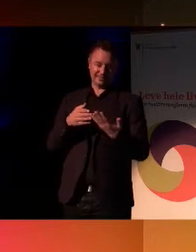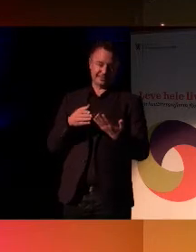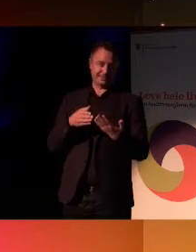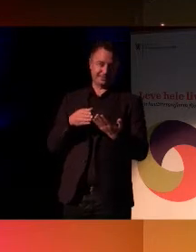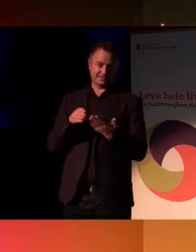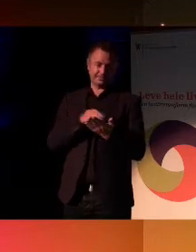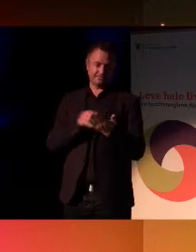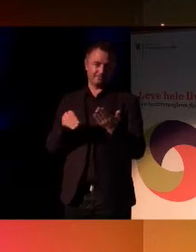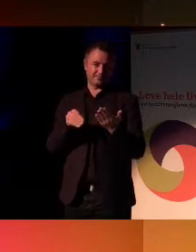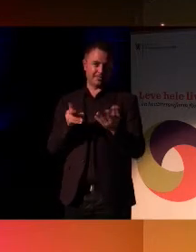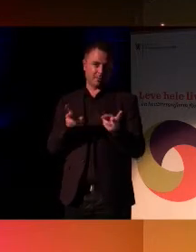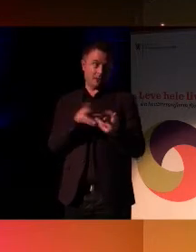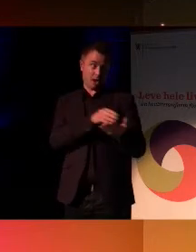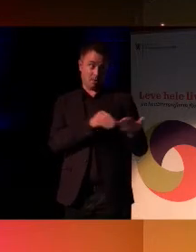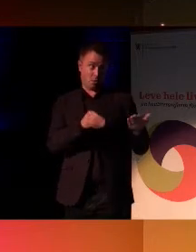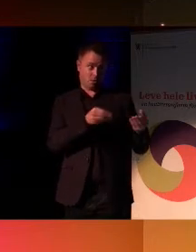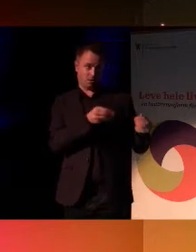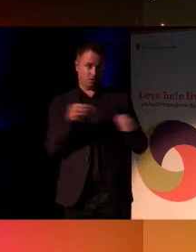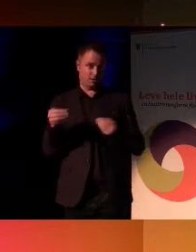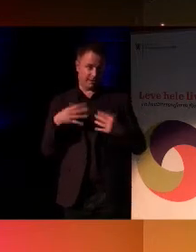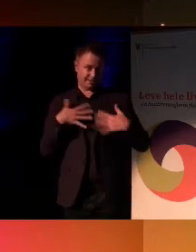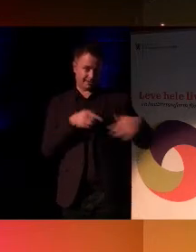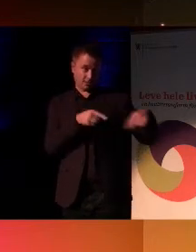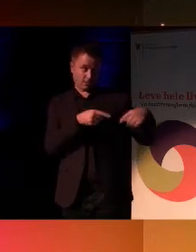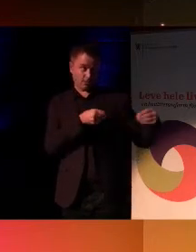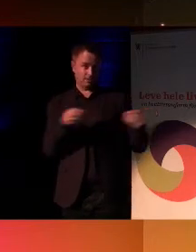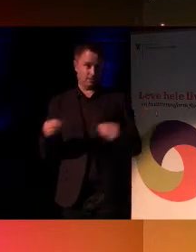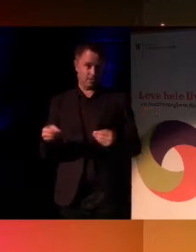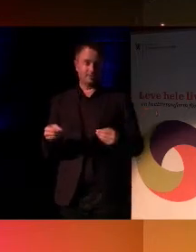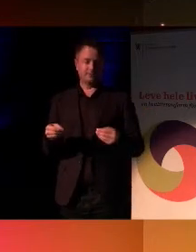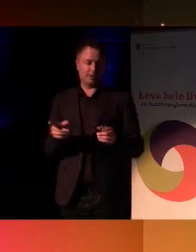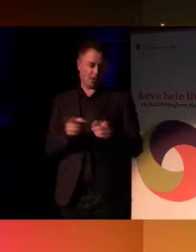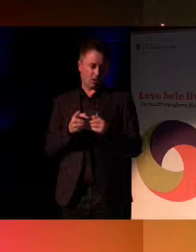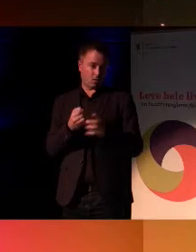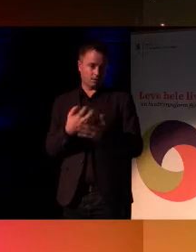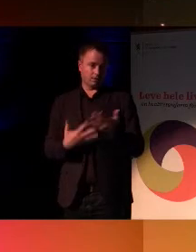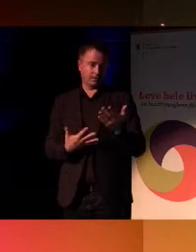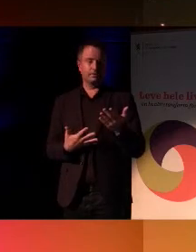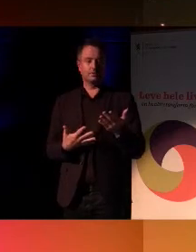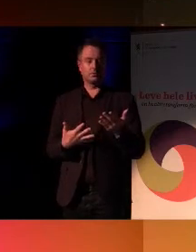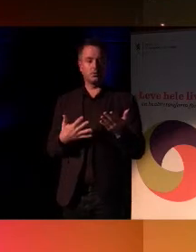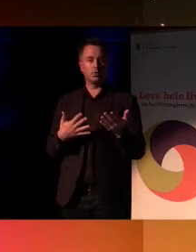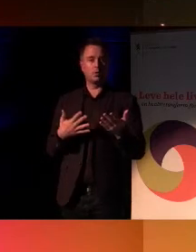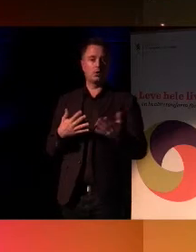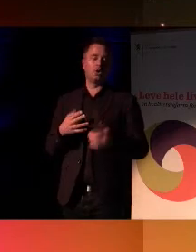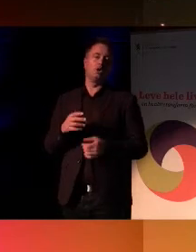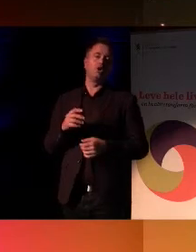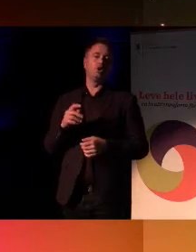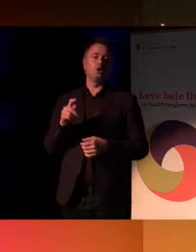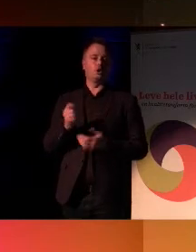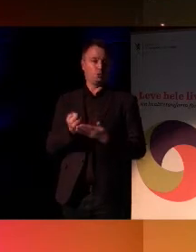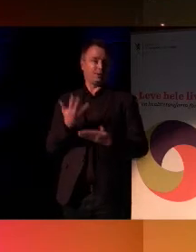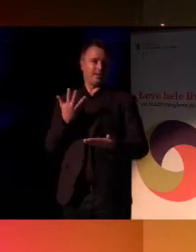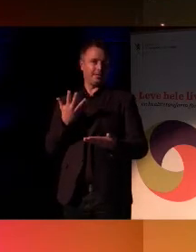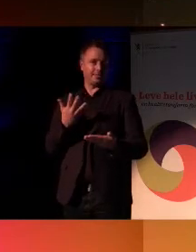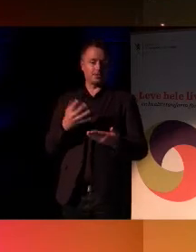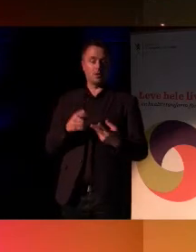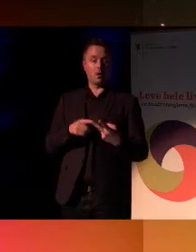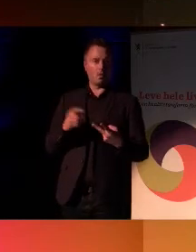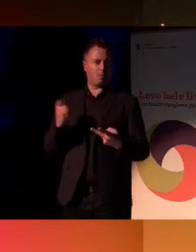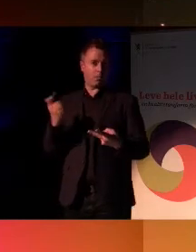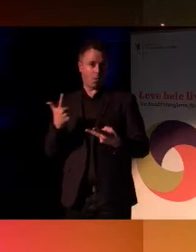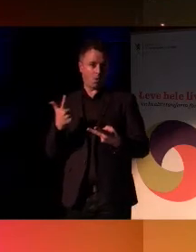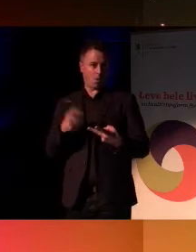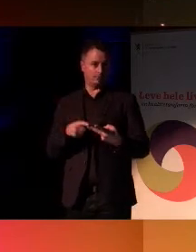fra Helsedirektoratet, der en kan si helt kort at den turkise og den blå delen av grafen er angst